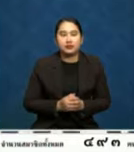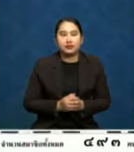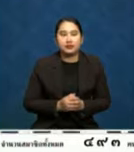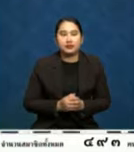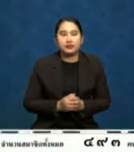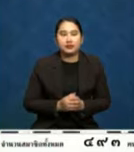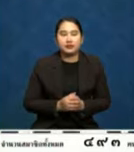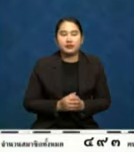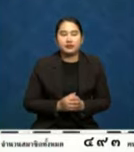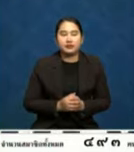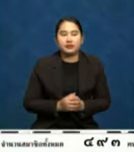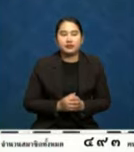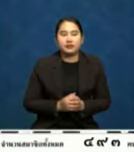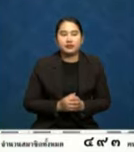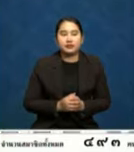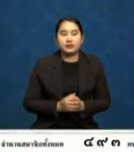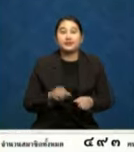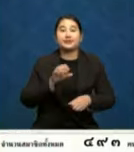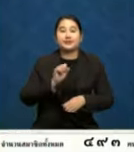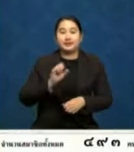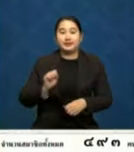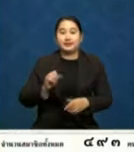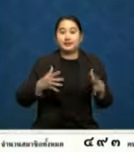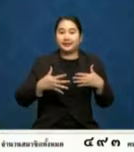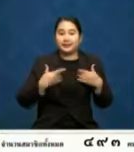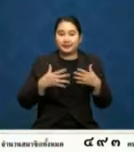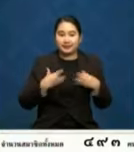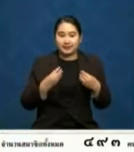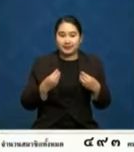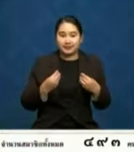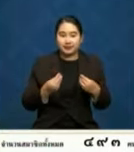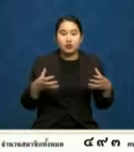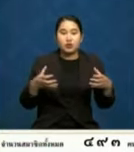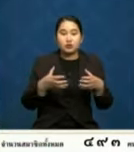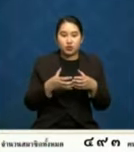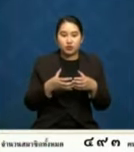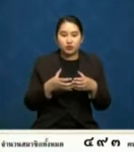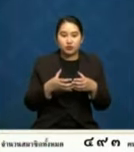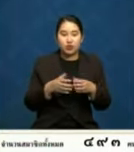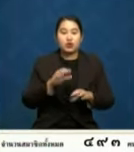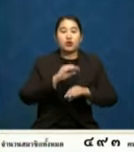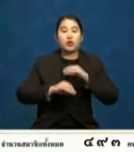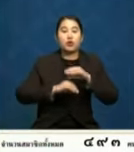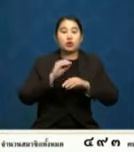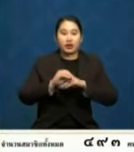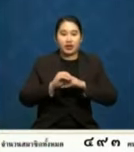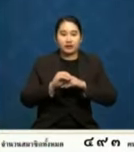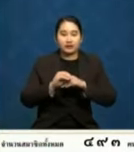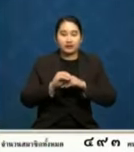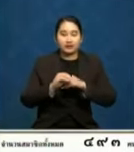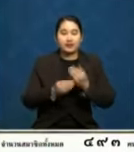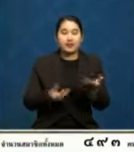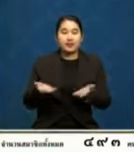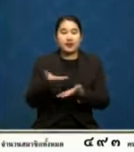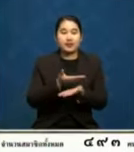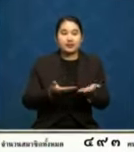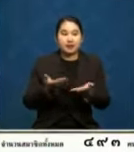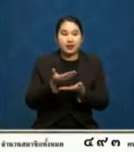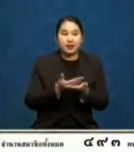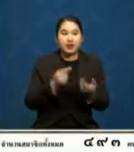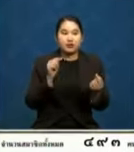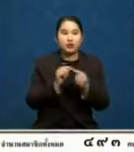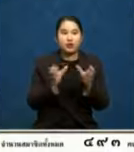ค่ะสภาผู้แทนราษฎรขอต้อนรับคณะผู้เข้าร่วมโครงการสัมมนาเรื่อง